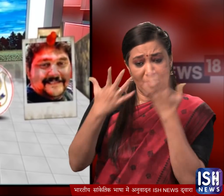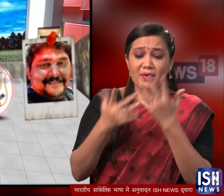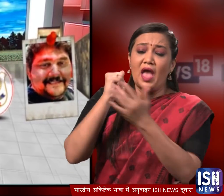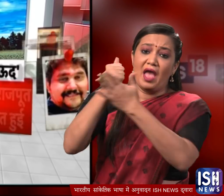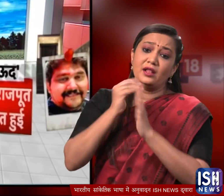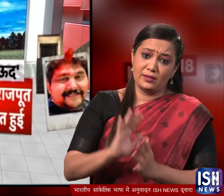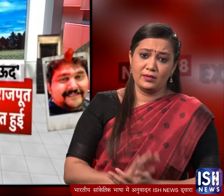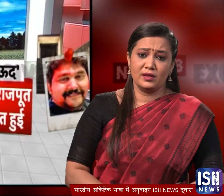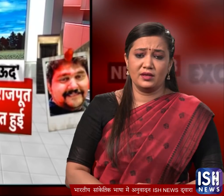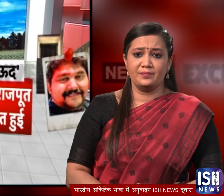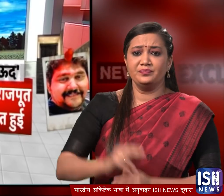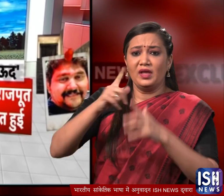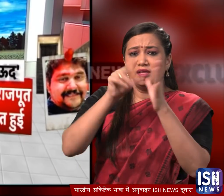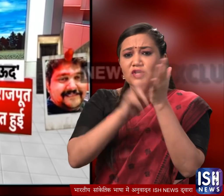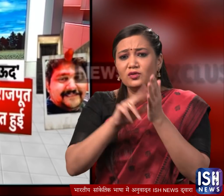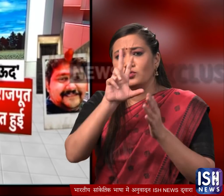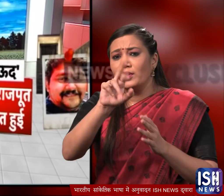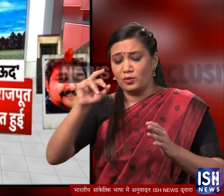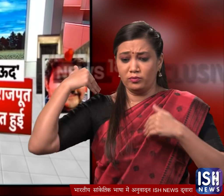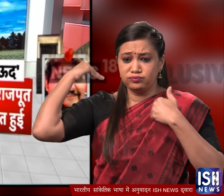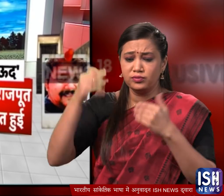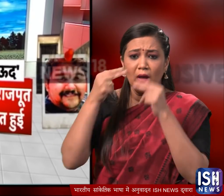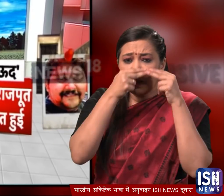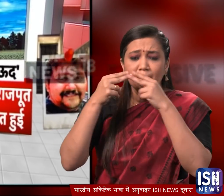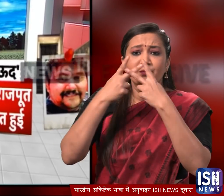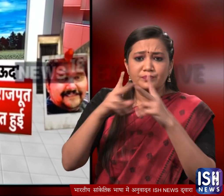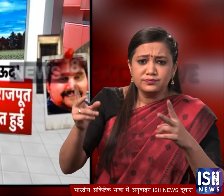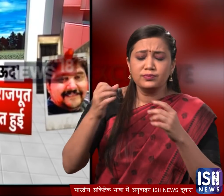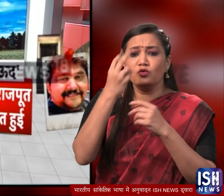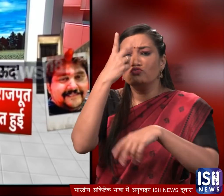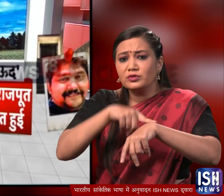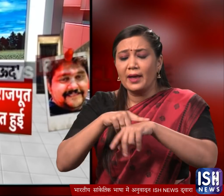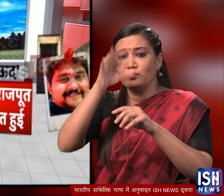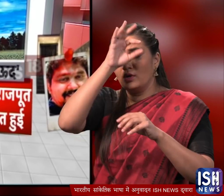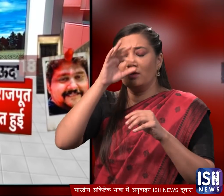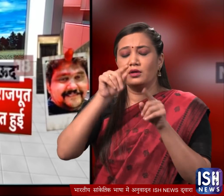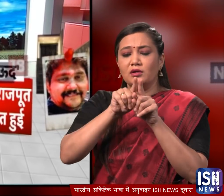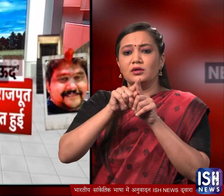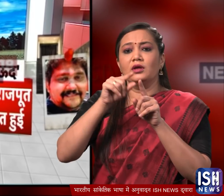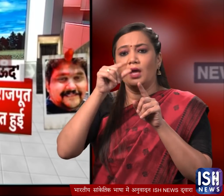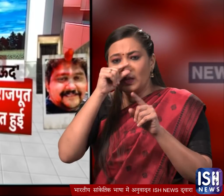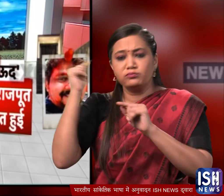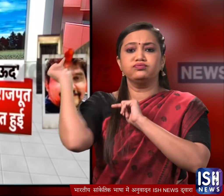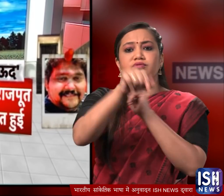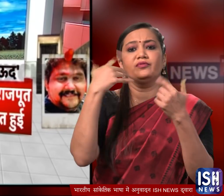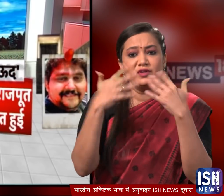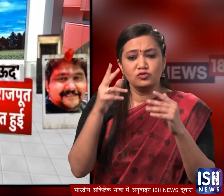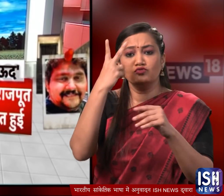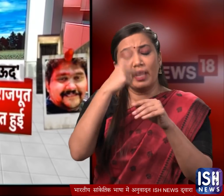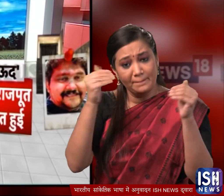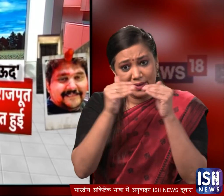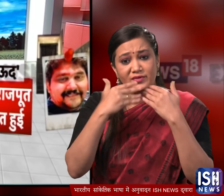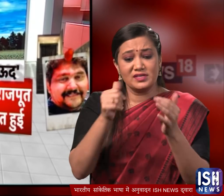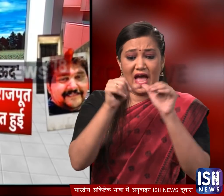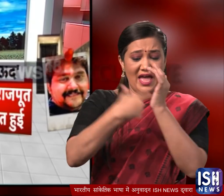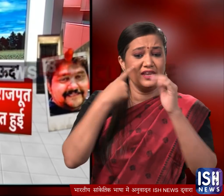आरिफ भुजवाला ने पूछताछ में बताया कि वो जनवरी 2020 से अब तक ड्रग्स डील के सिलसिले में 2 बार दुबई में कैलाश राजपूत से मिल